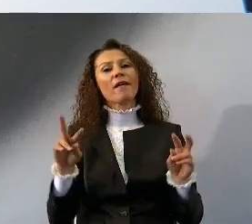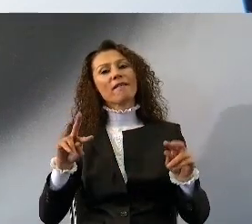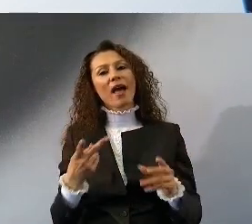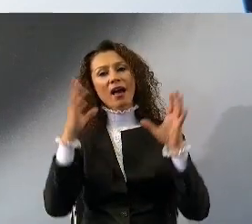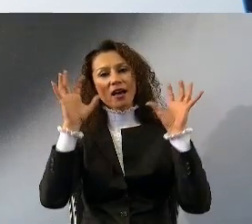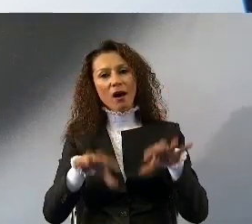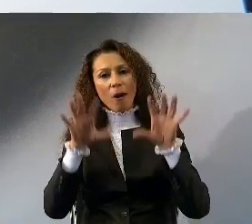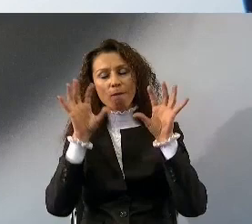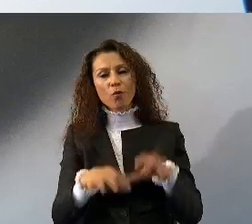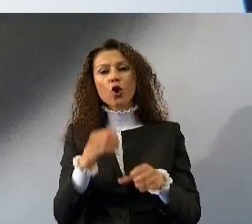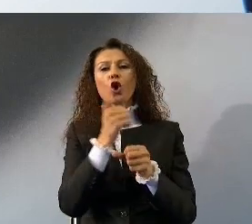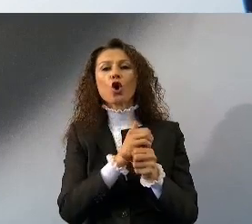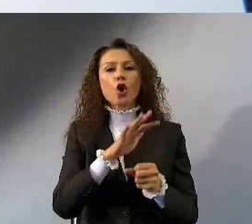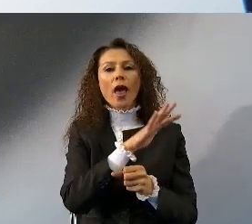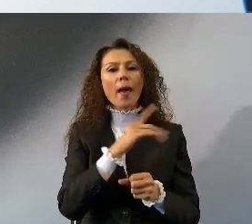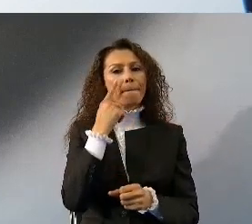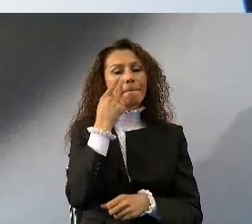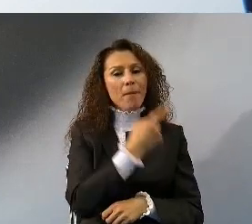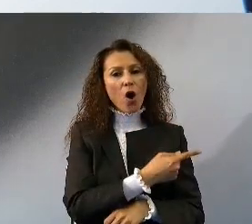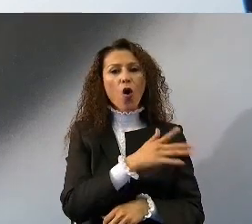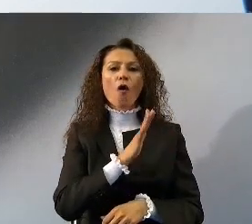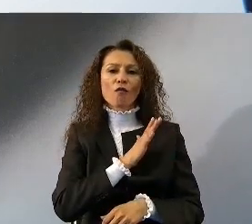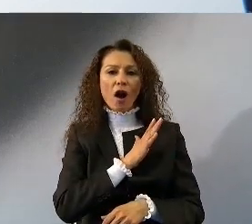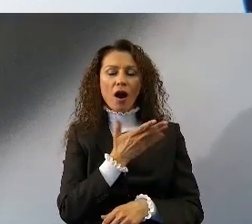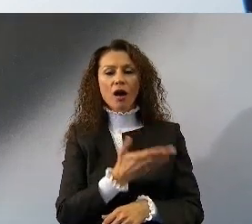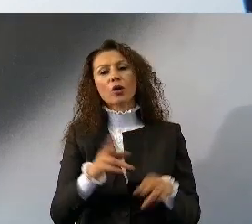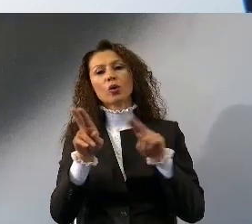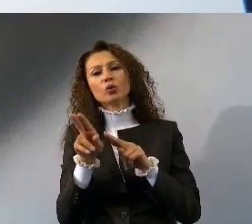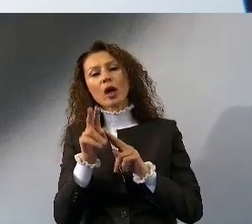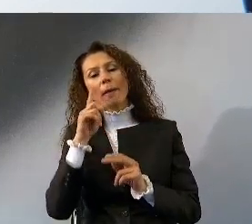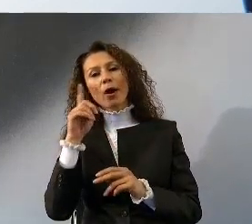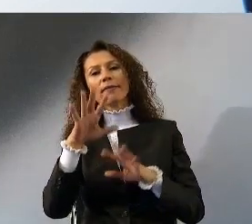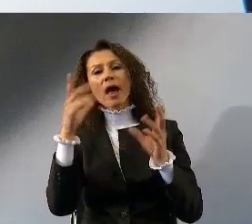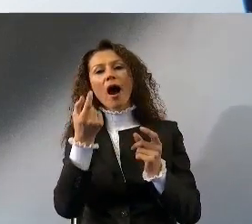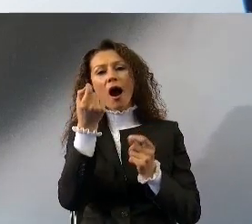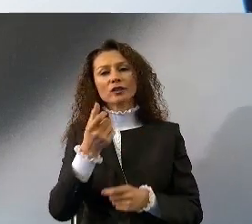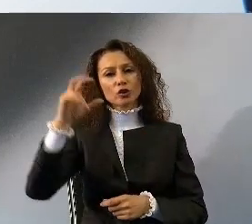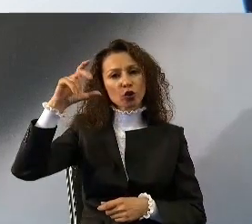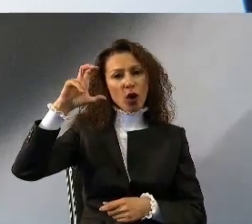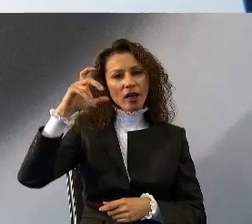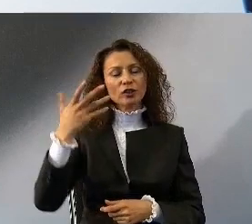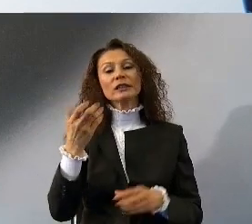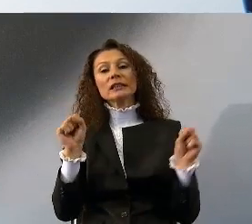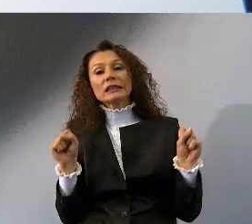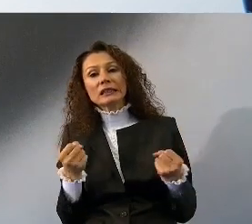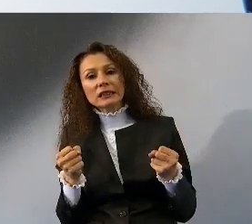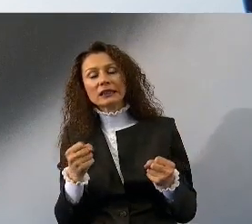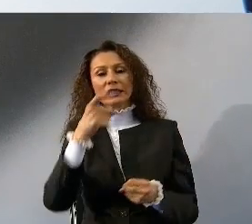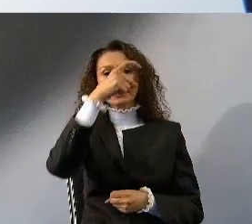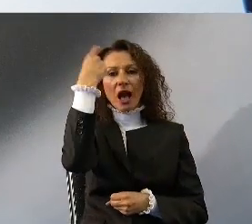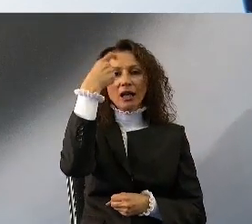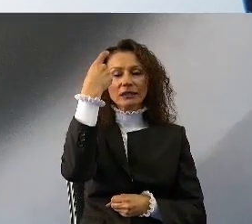yağıyor. Güneye bakıyorsa çok fazla güneş alıyor. Kuzeye bakıyorsa daha az güneş alıyor. Kış geliyor, yaz